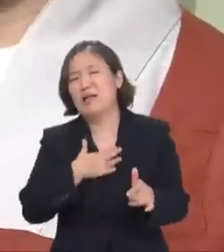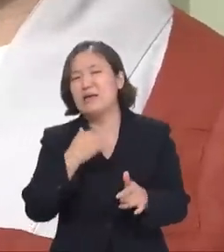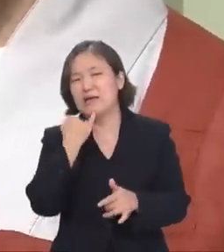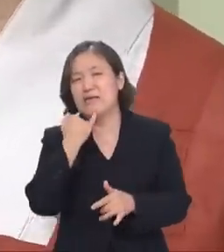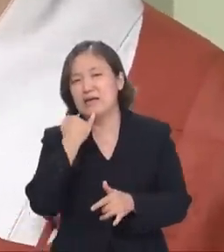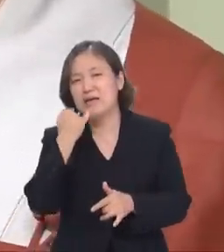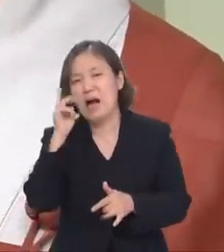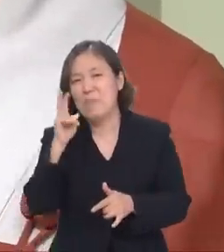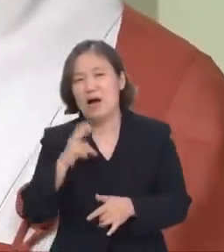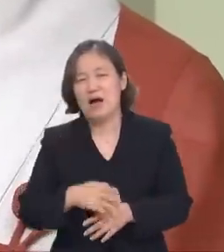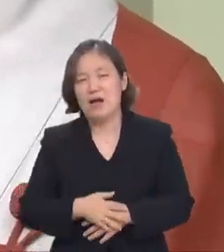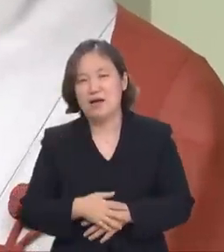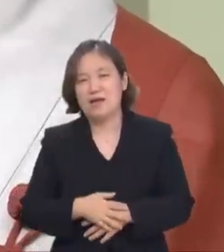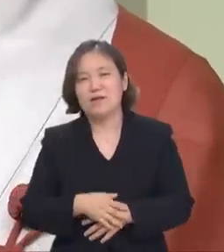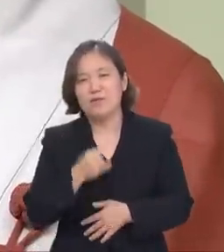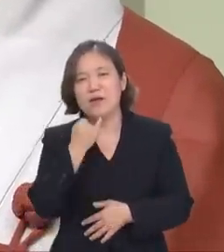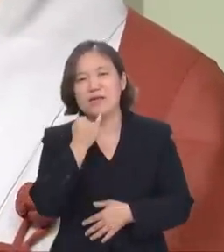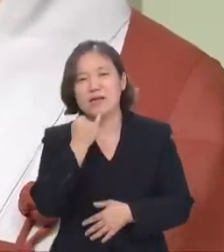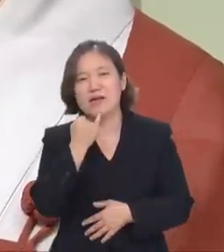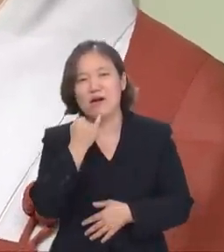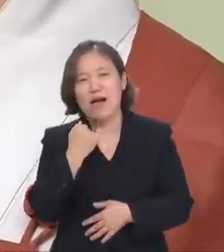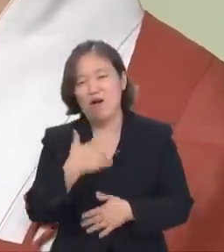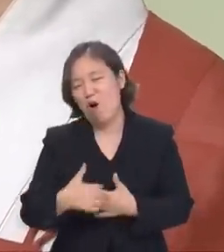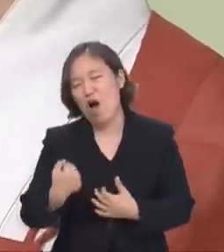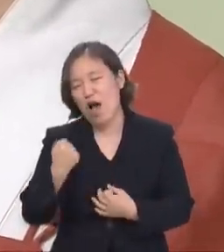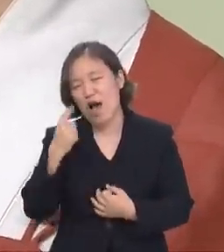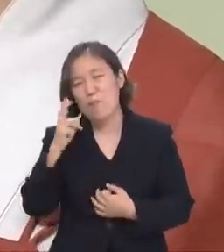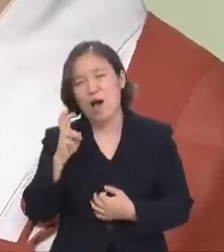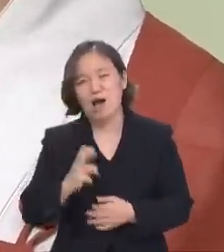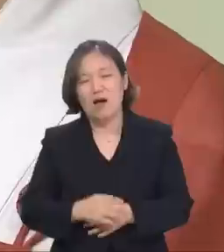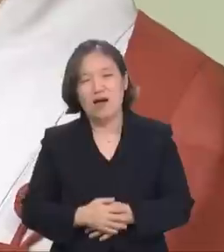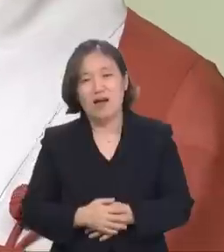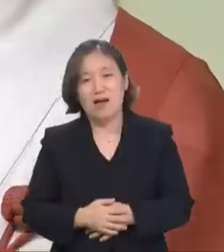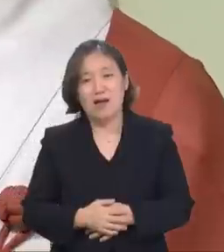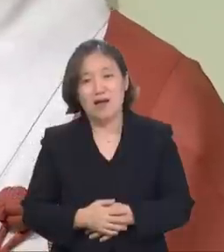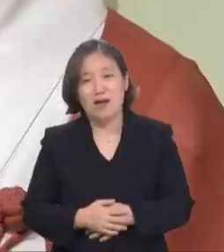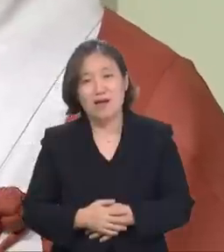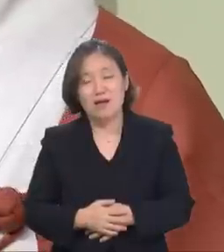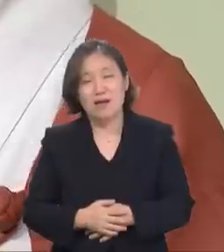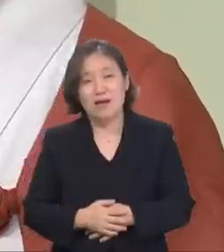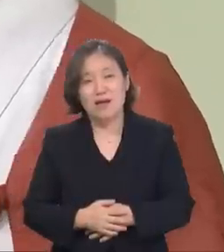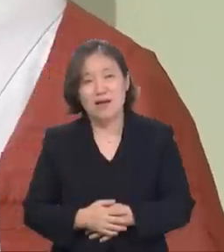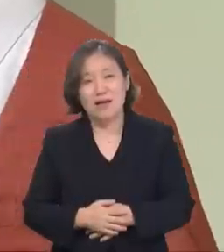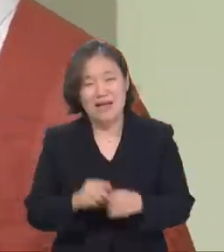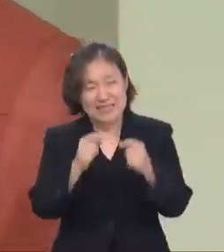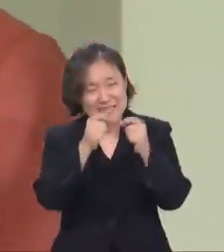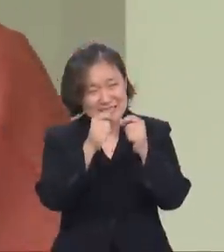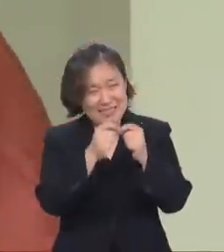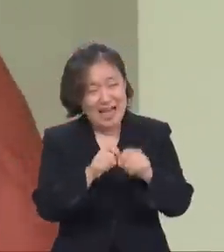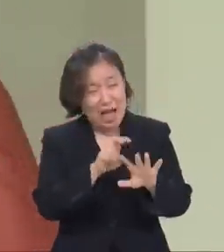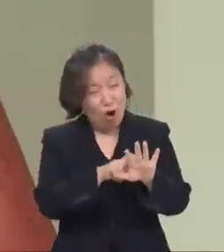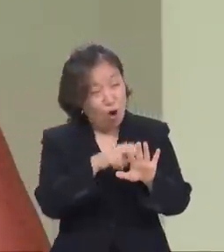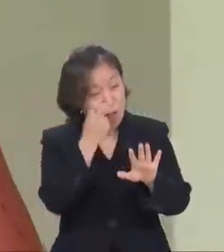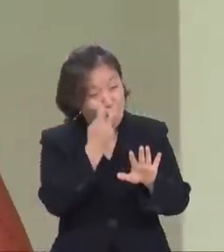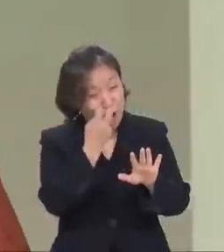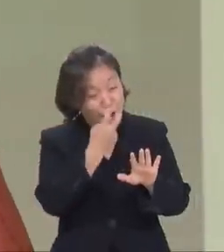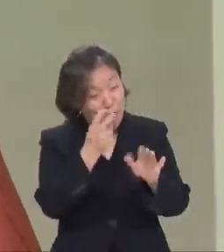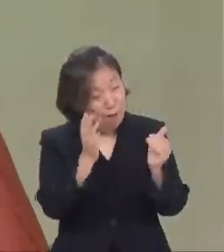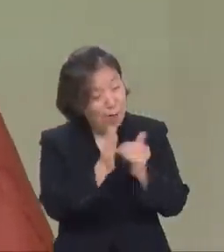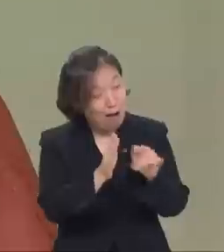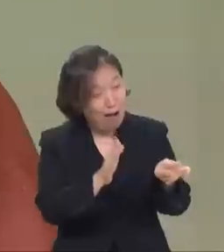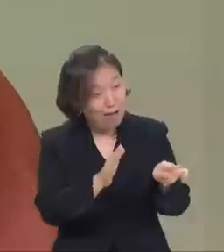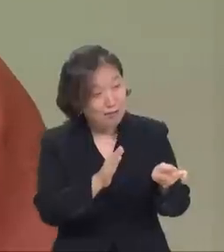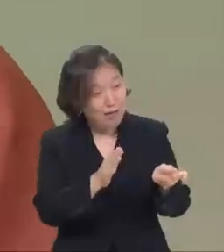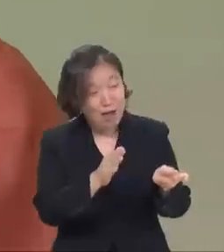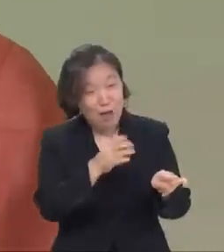괜찮아 별거 아닐 거야 그냥 어 정밀 검진 받고 뭐 몸 좀 이상하면 뭐 약